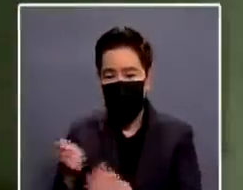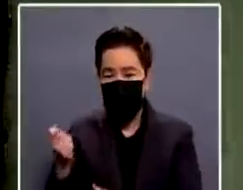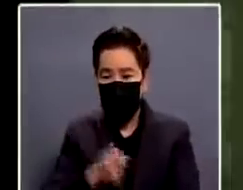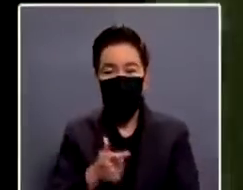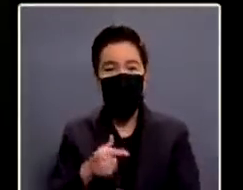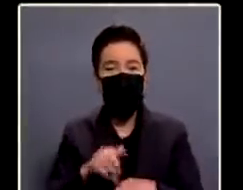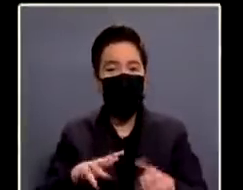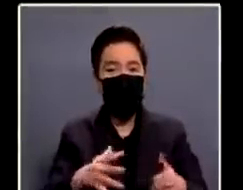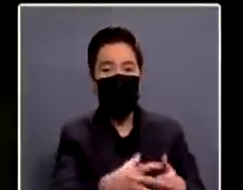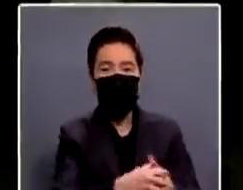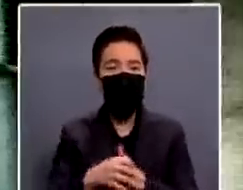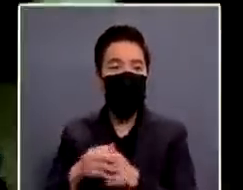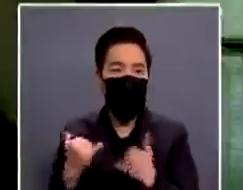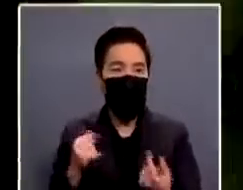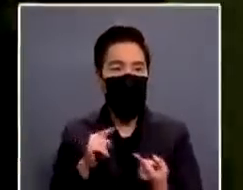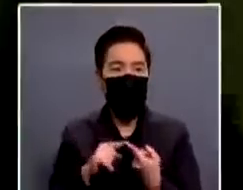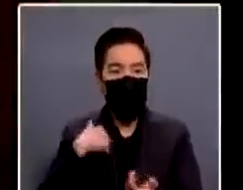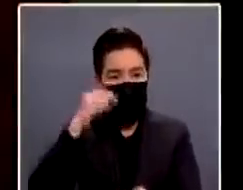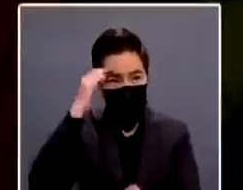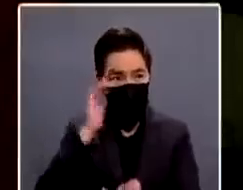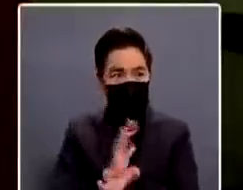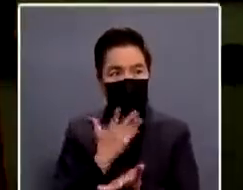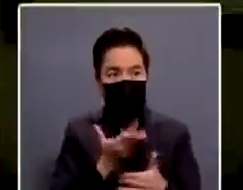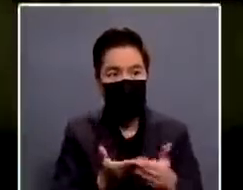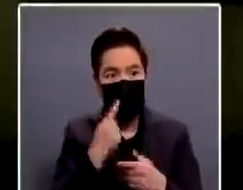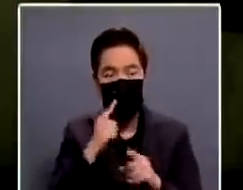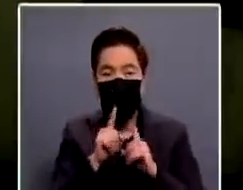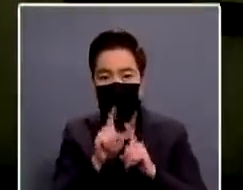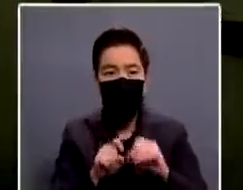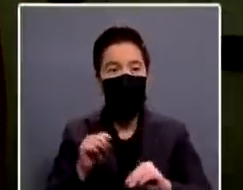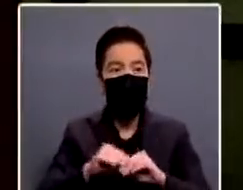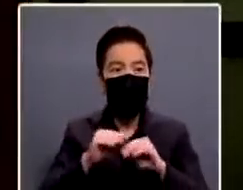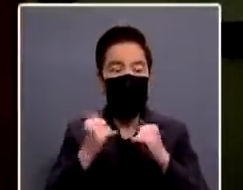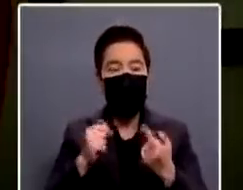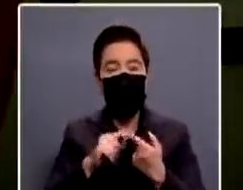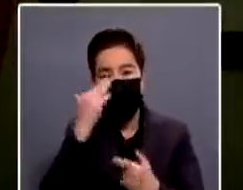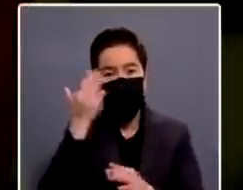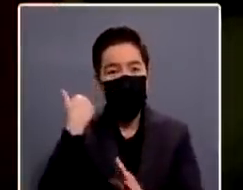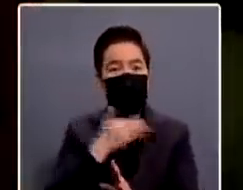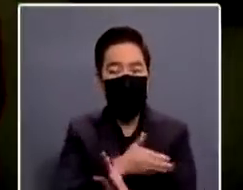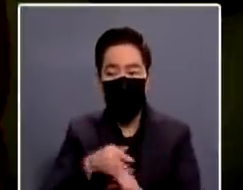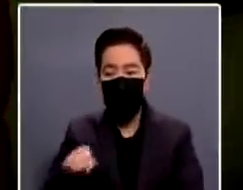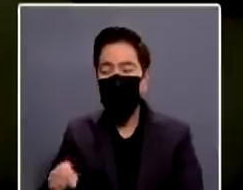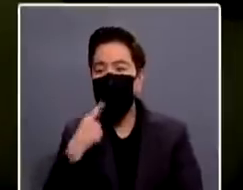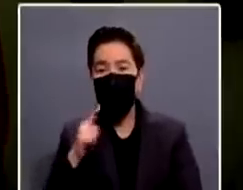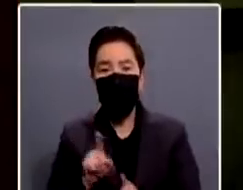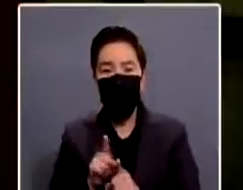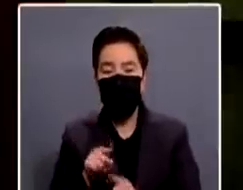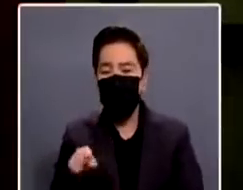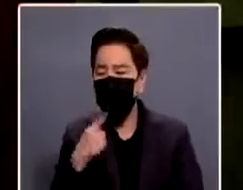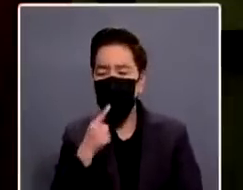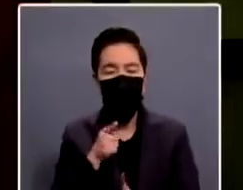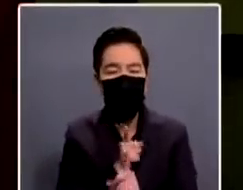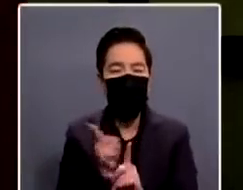ให้ลักพาตัวน้องจีน่าไปเนี่ยแหละค่ะตำรวจจึงได้เชิญตัวไปสอบปากคำเนื่องจากที่ผ่านมานายอาภะให้การค่อนข้างที่จะ